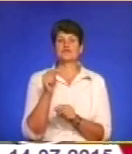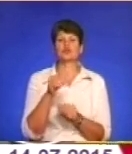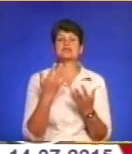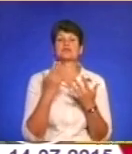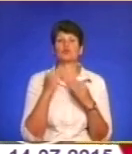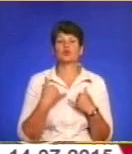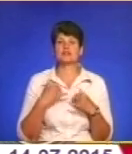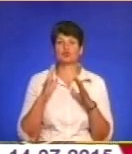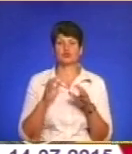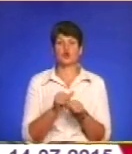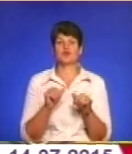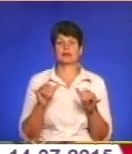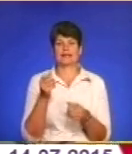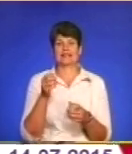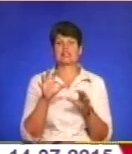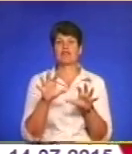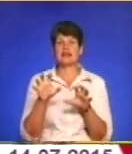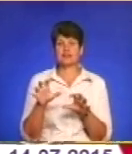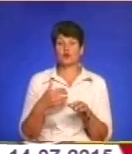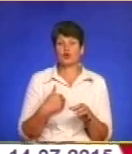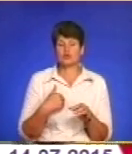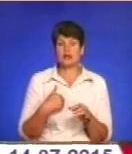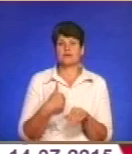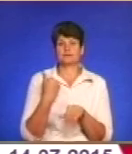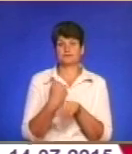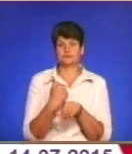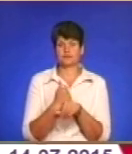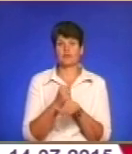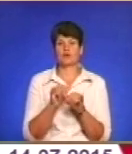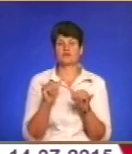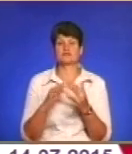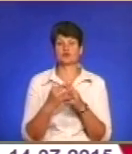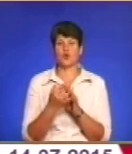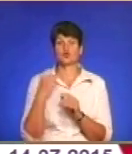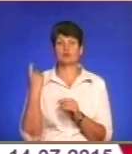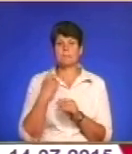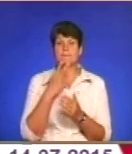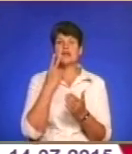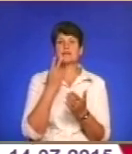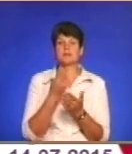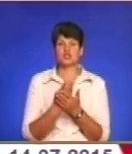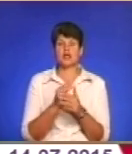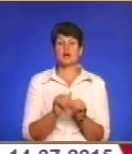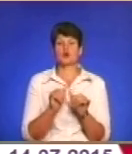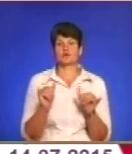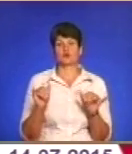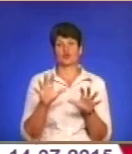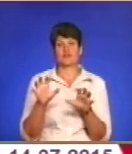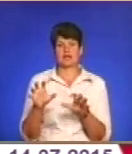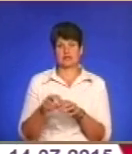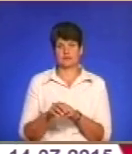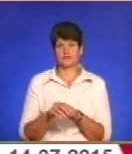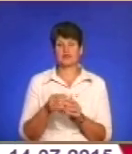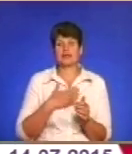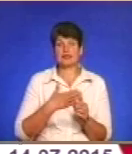буде розвинуте тваринництво. І наша якраз стратегія розвитку сільського господарства передбачає розвиток тваринництва. У